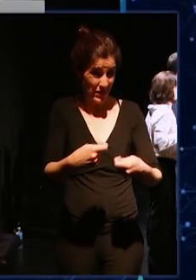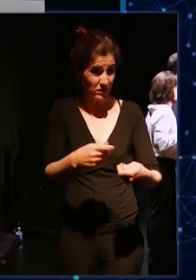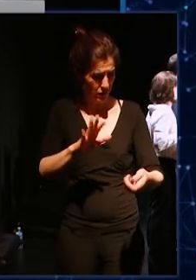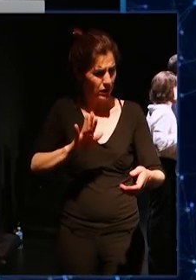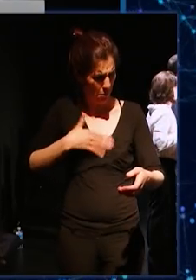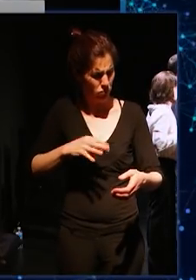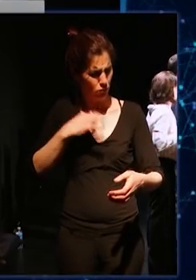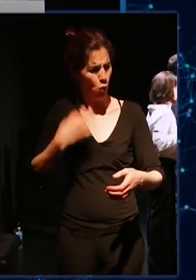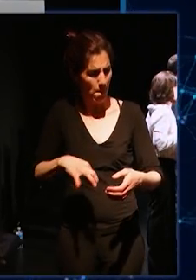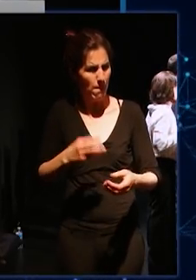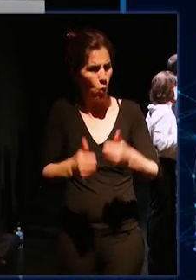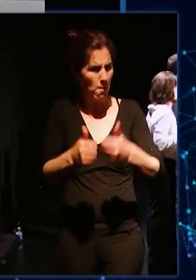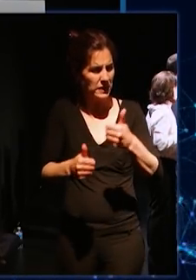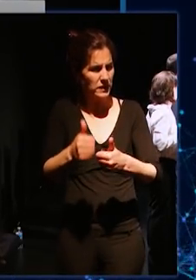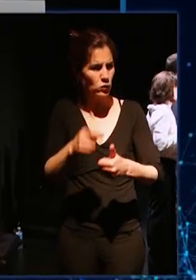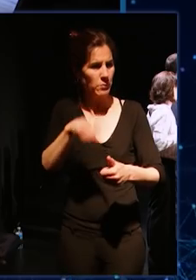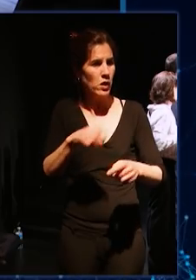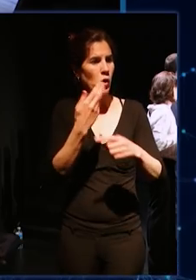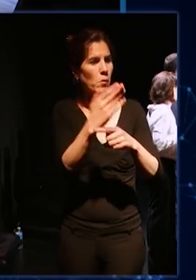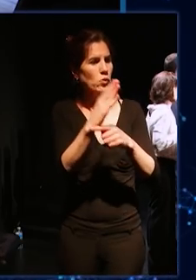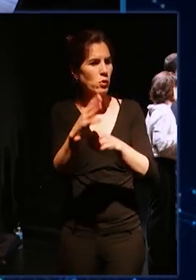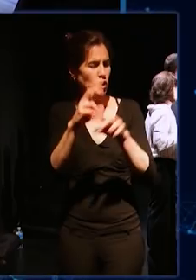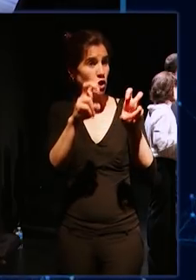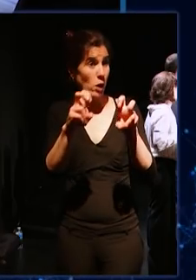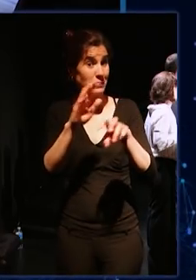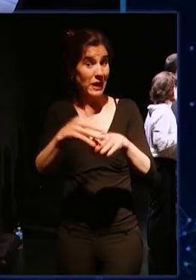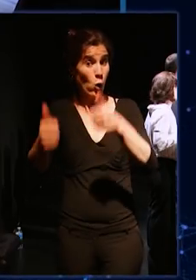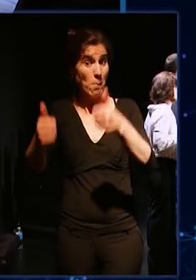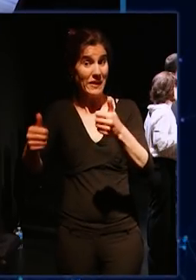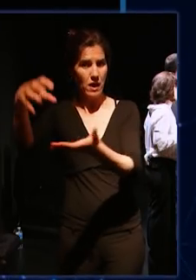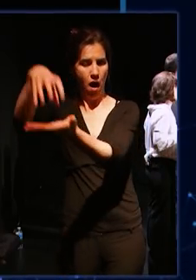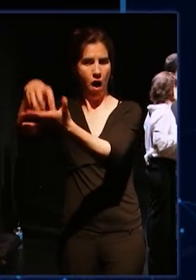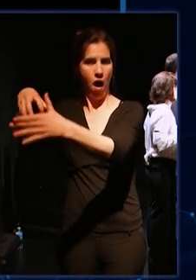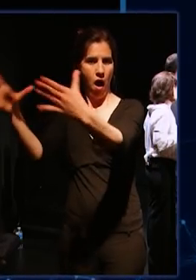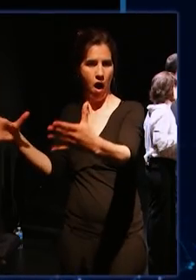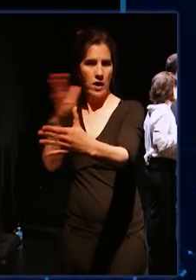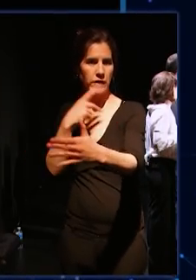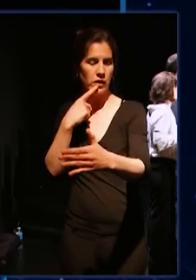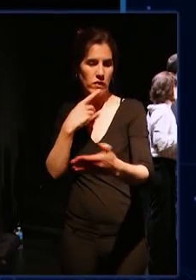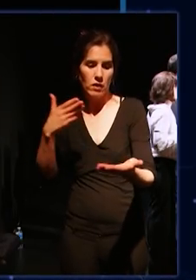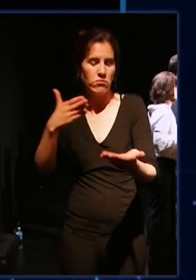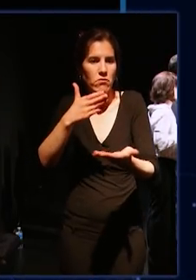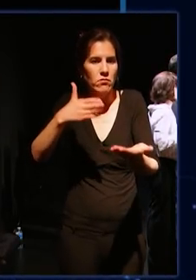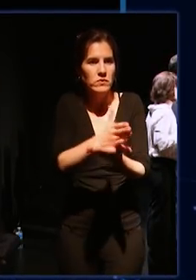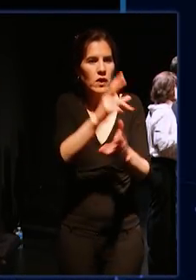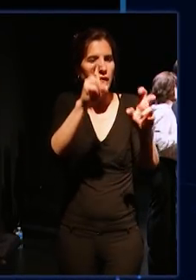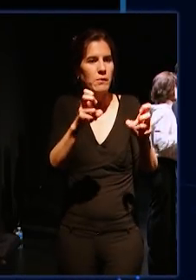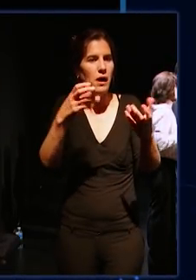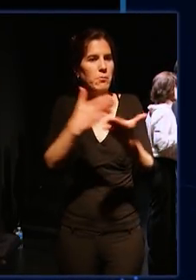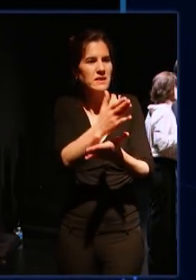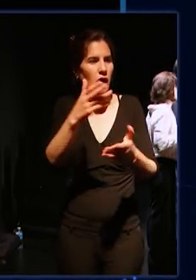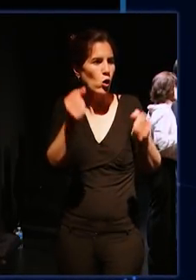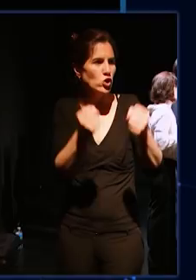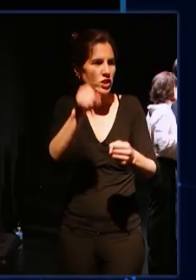noves propostes que faci que pugui competir amb les grans superfícies. I això no passa perquè el cotxe pugui passar per centre del poble. Entre altres coses, perquè